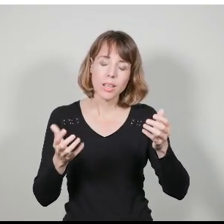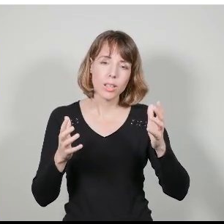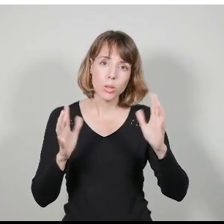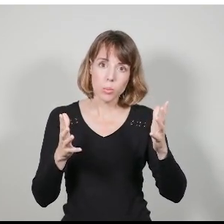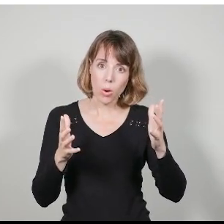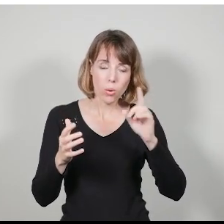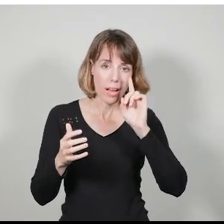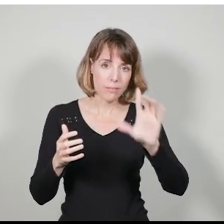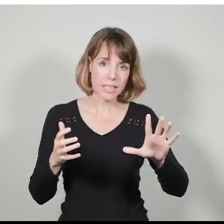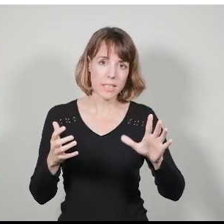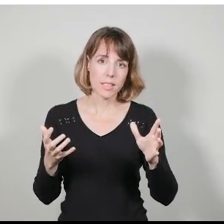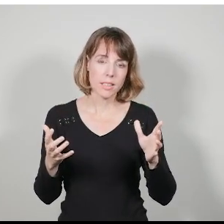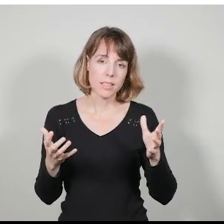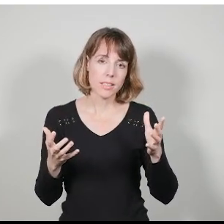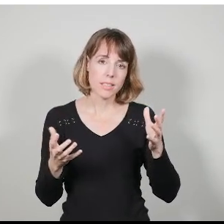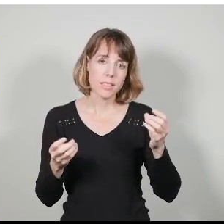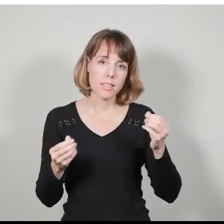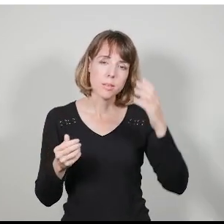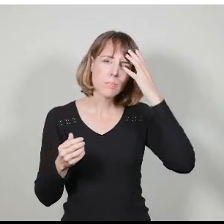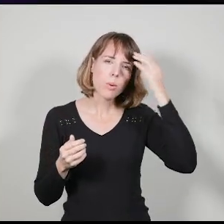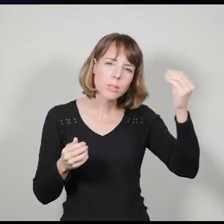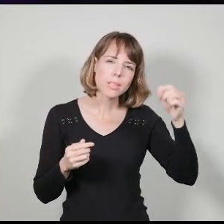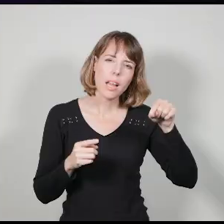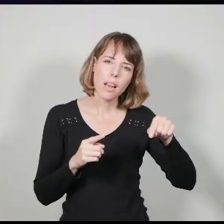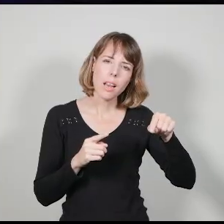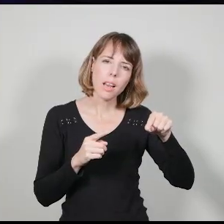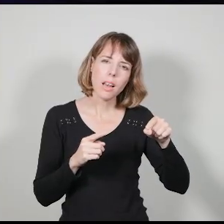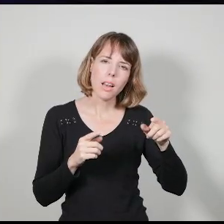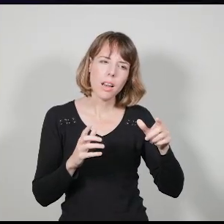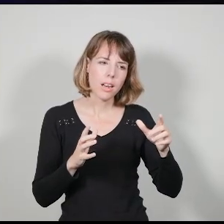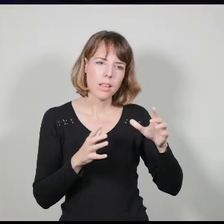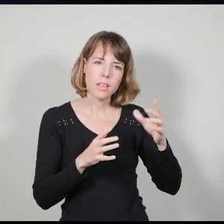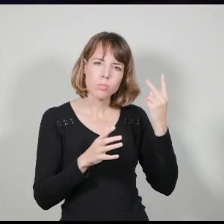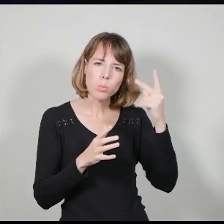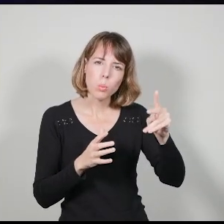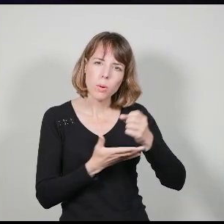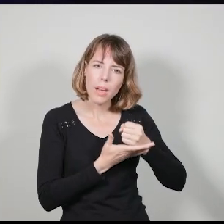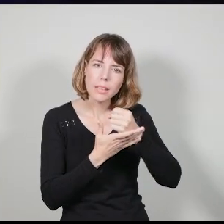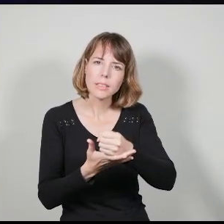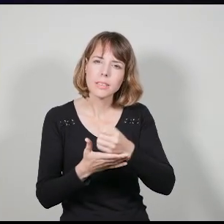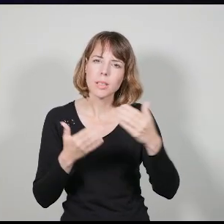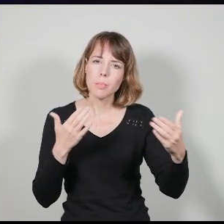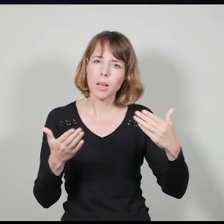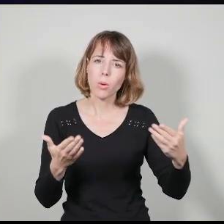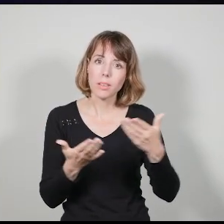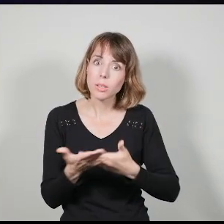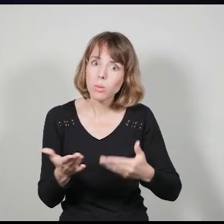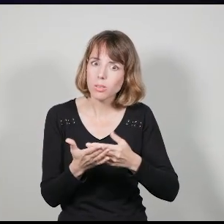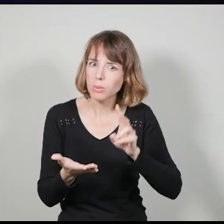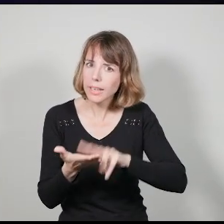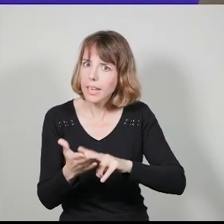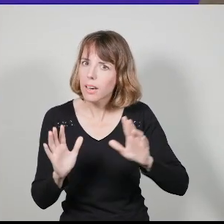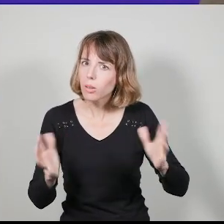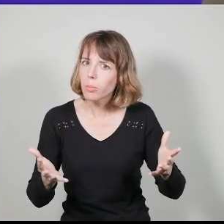intéressant de ce qu'est le professionnel et de ce qu'est l'appui par rapport à la réalité de la situation de l'aidant? Oui,